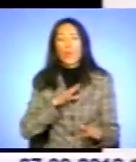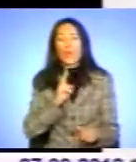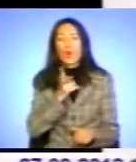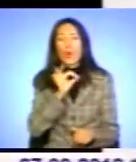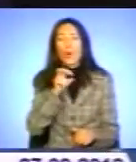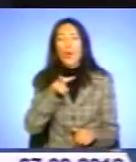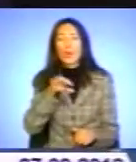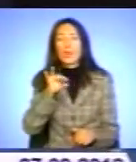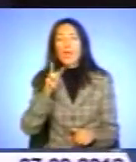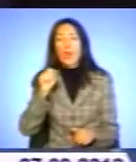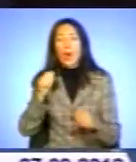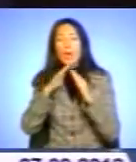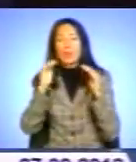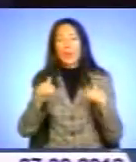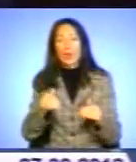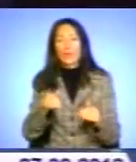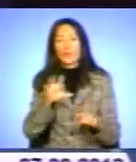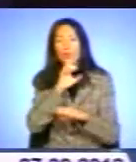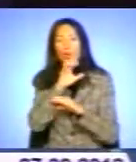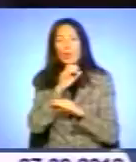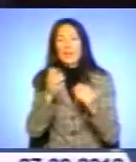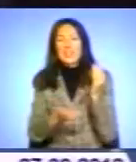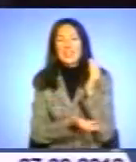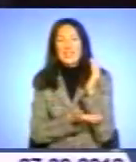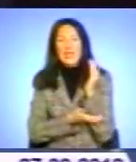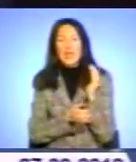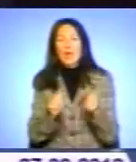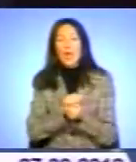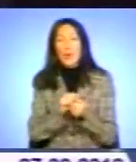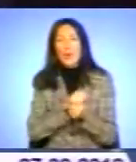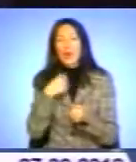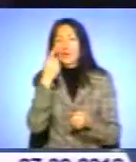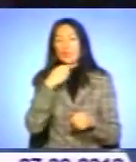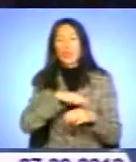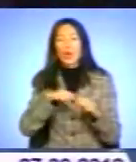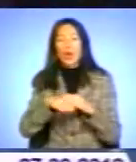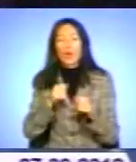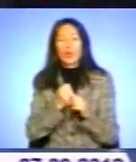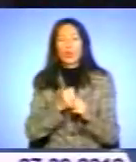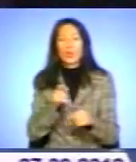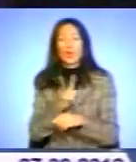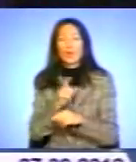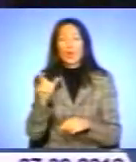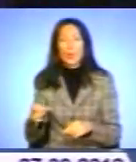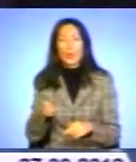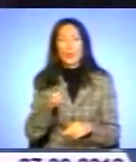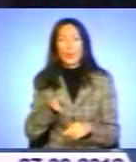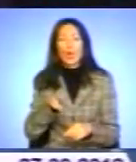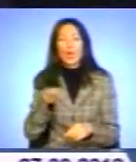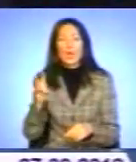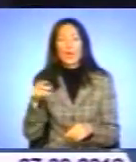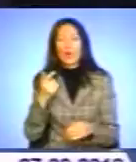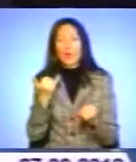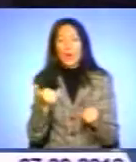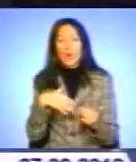таборах. Фотоапарат із дерева і паперу власними руками зробив тернополянин Павло Накрийко. Тепер своїм